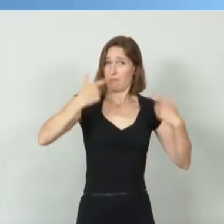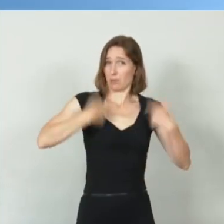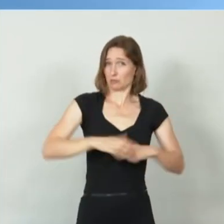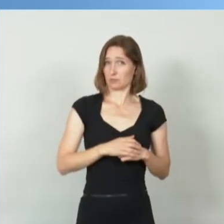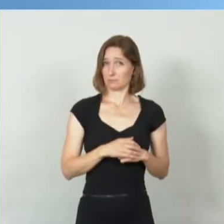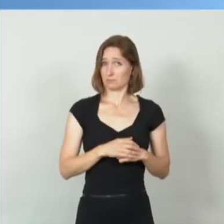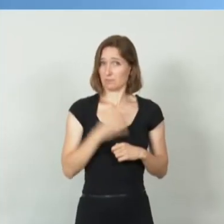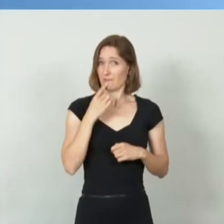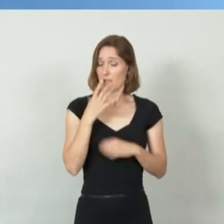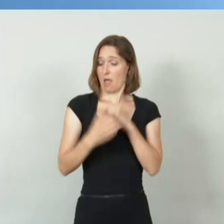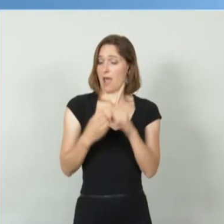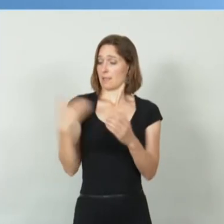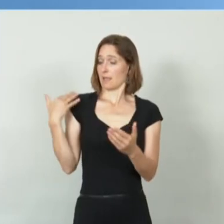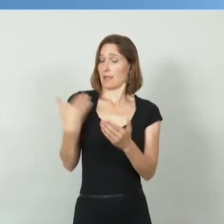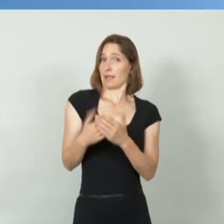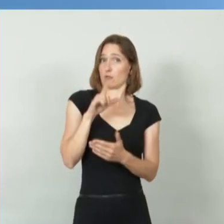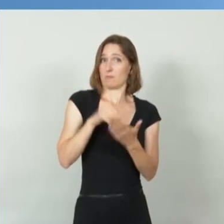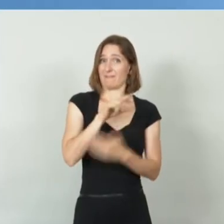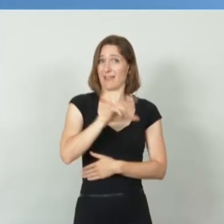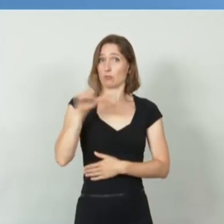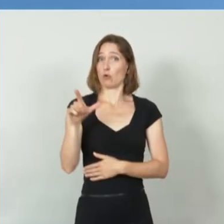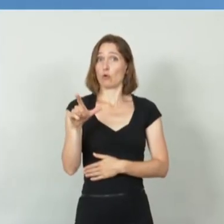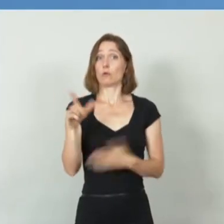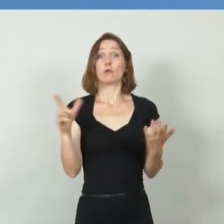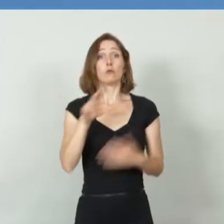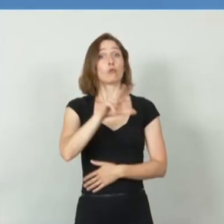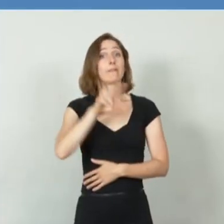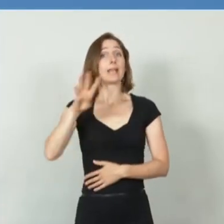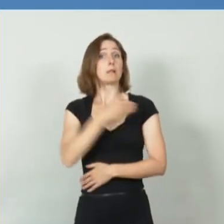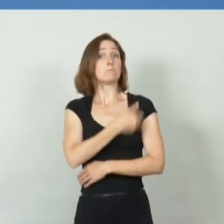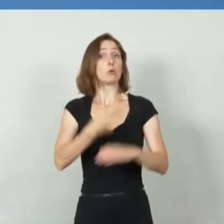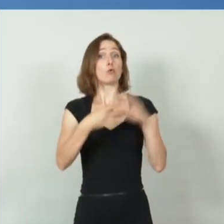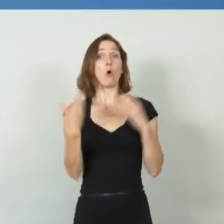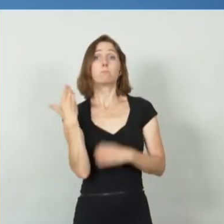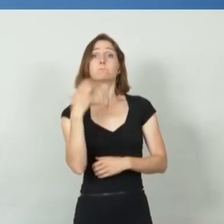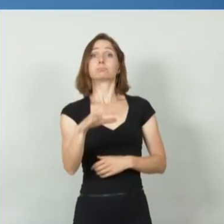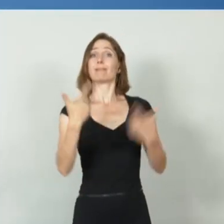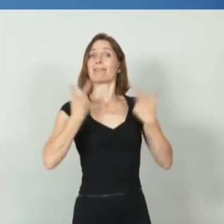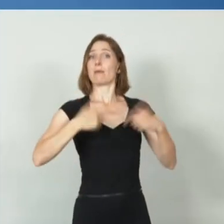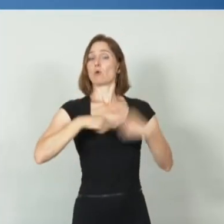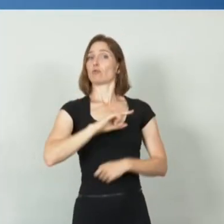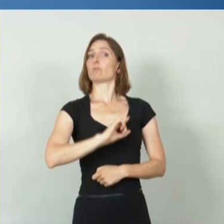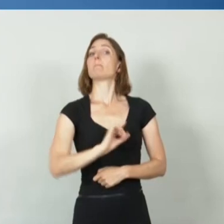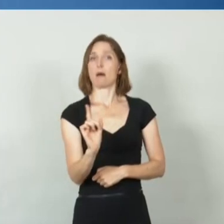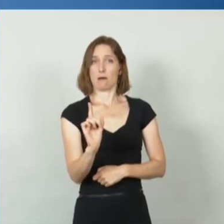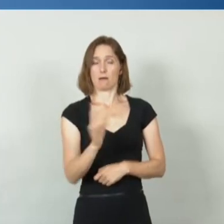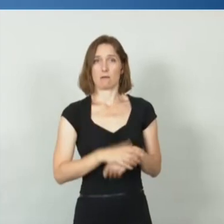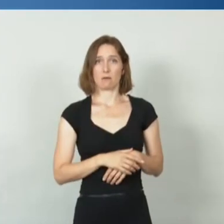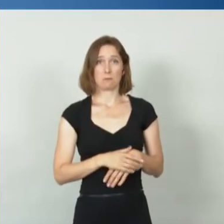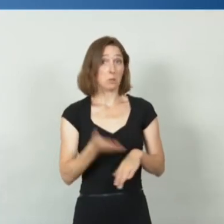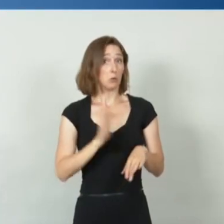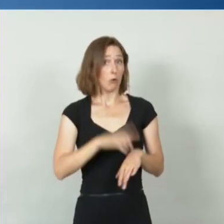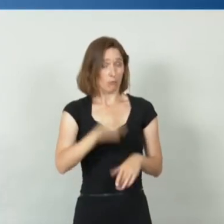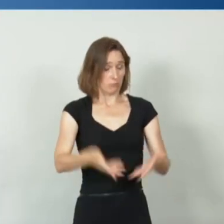veut dire que dans l'année 2022 il a 34 millions d'euros que vous n'avez pas dépensé or vous avez décidé sur la taxe